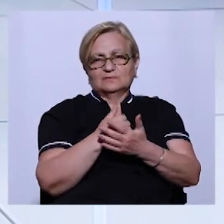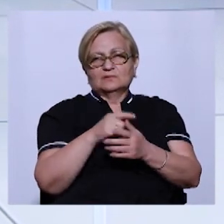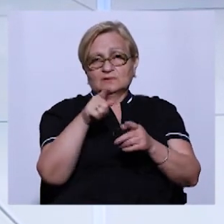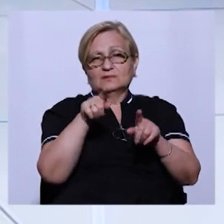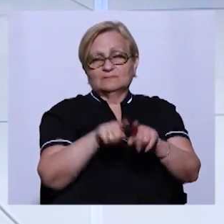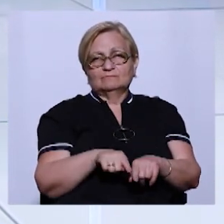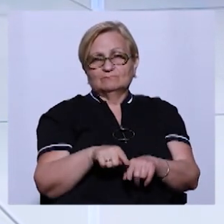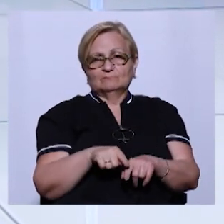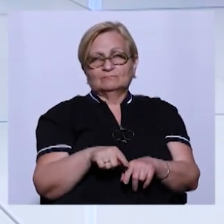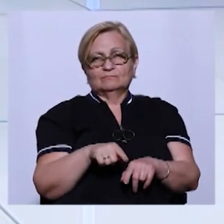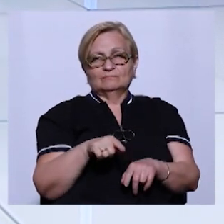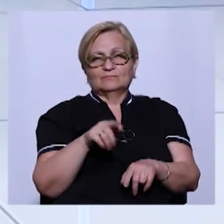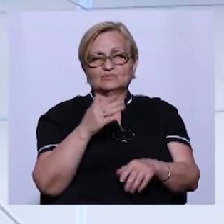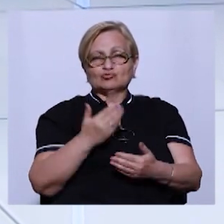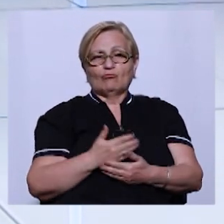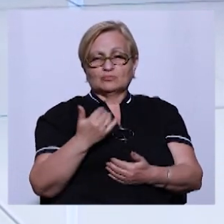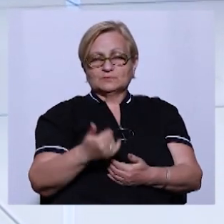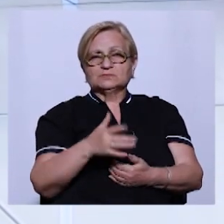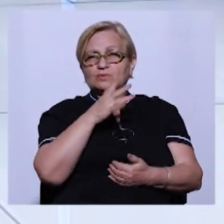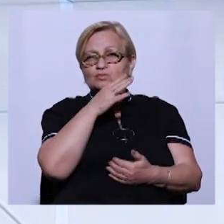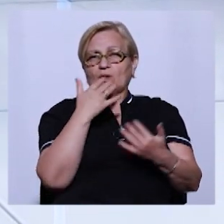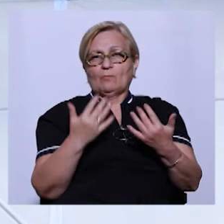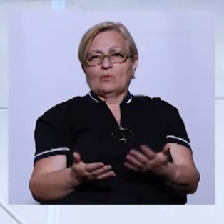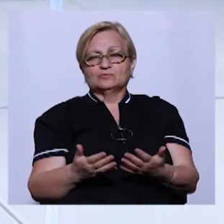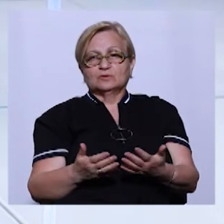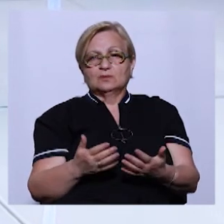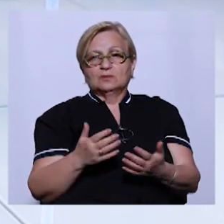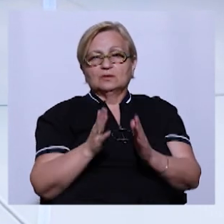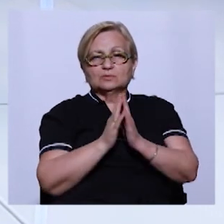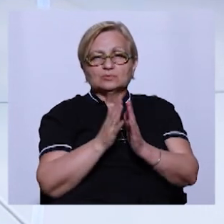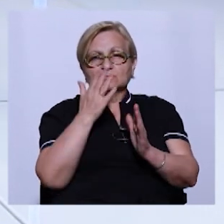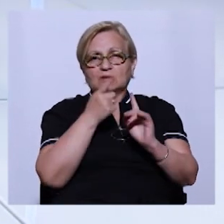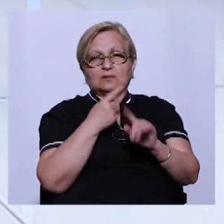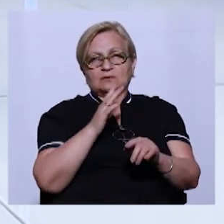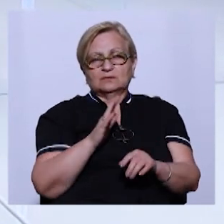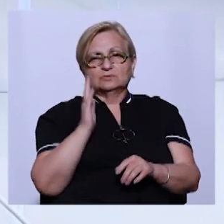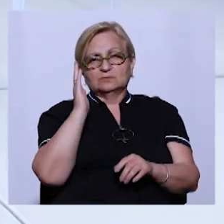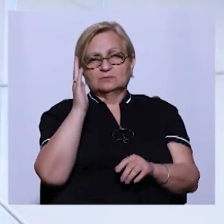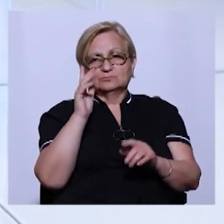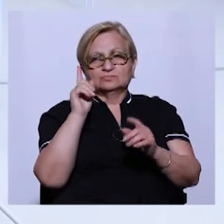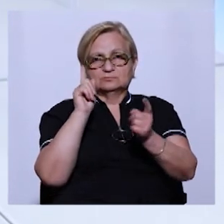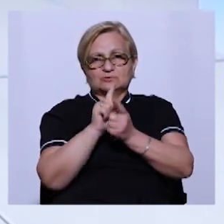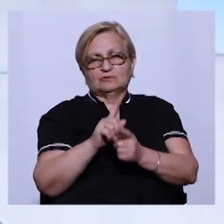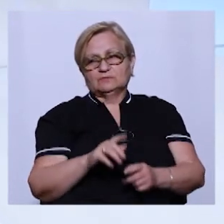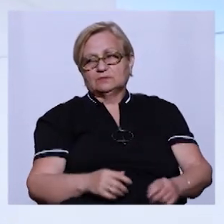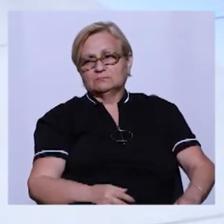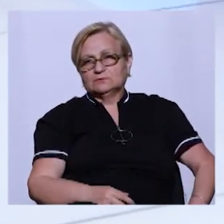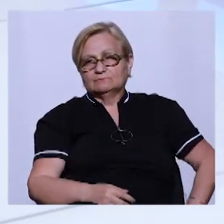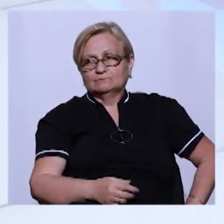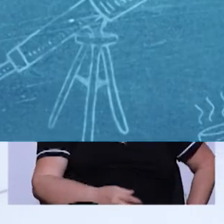თქვენ ცხოვრობთ ესეთ ეპოქაში. ძალიან გთხოვთ, არ გამოტოვოთ გაკვეთილი, გემშვიდობებით, შემდეგ მეცადინეობამდე.